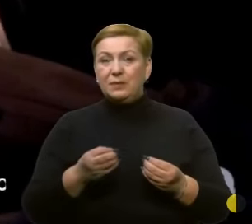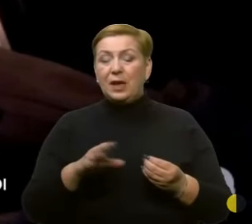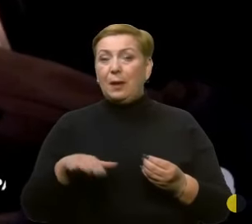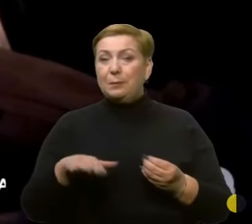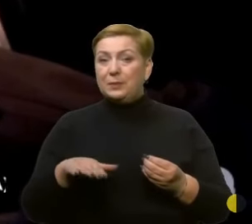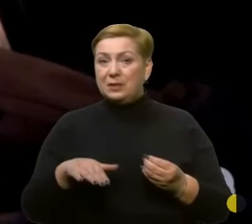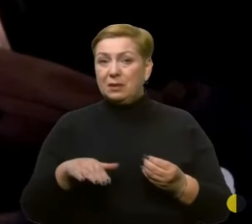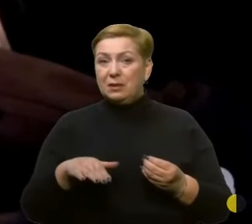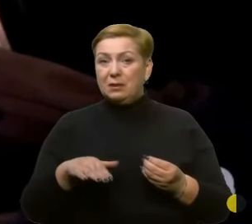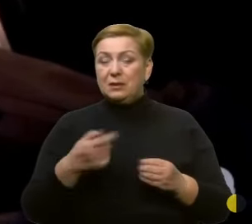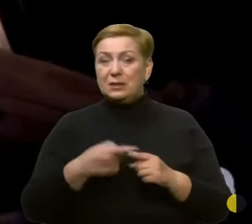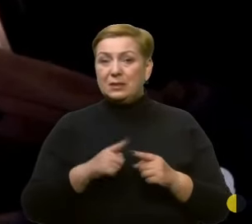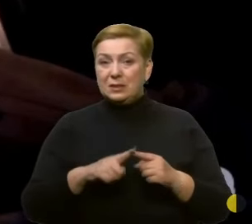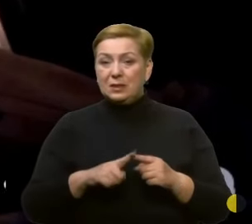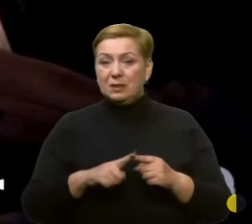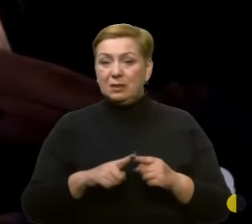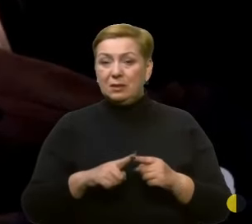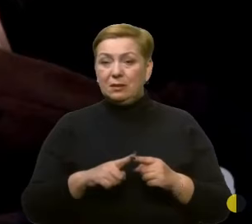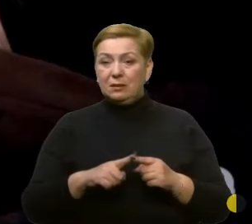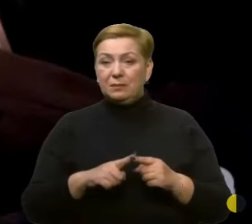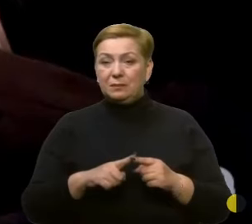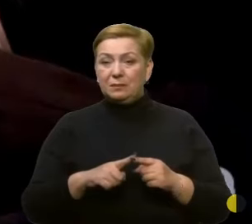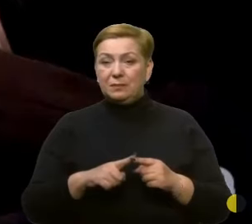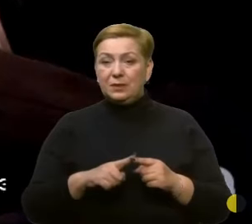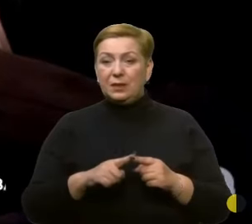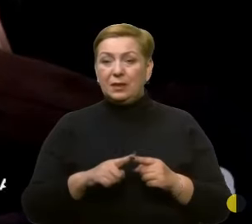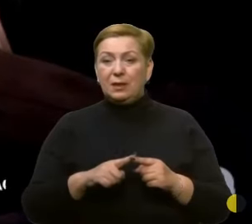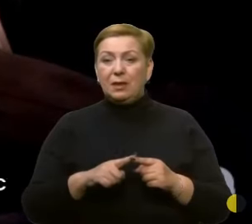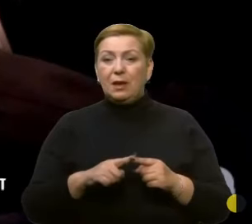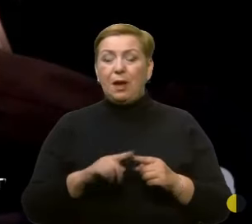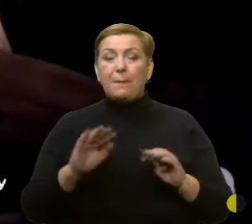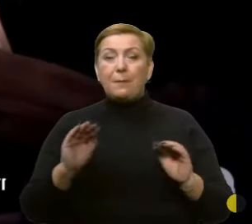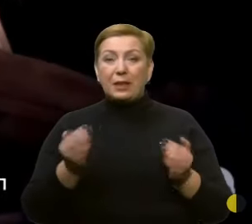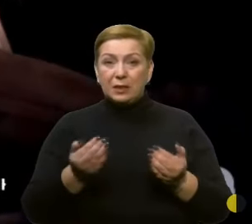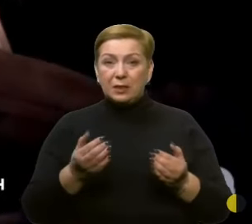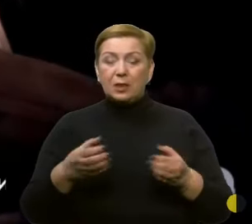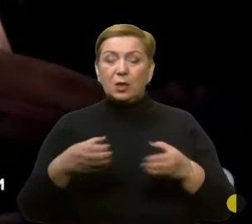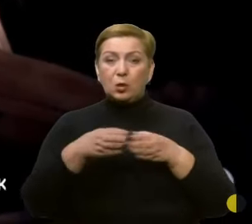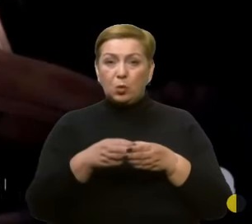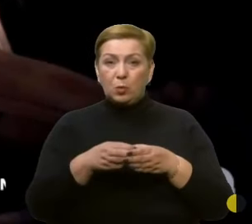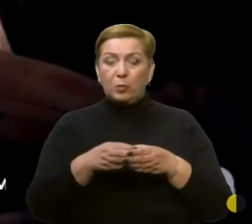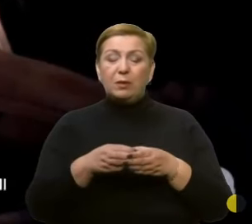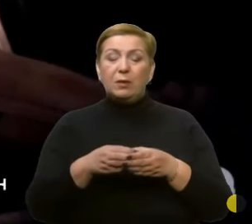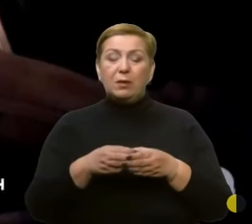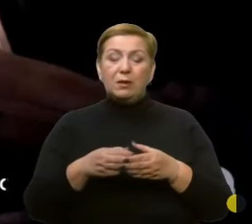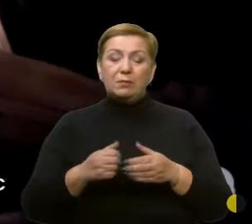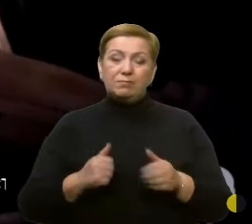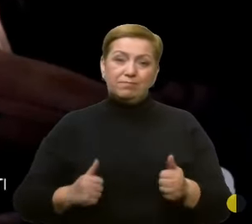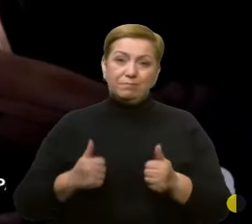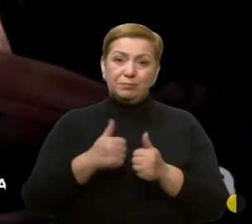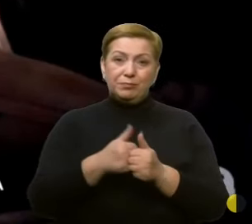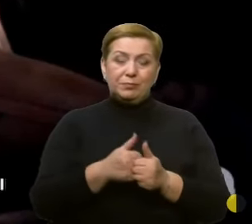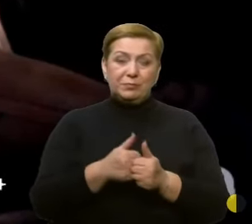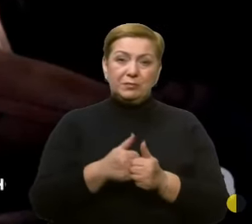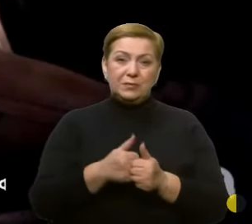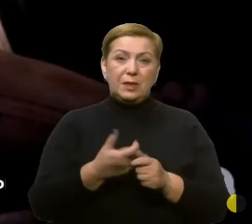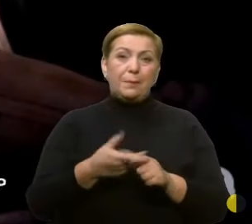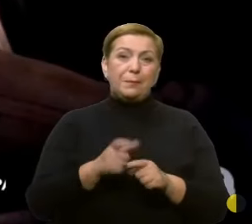після цих малих груп вже йдуть більш-менш професійні